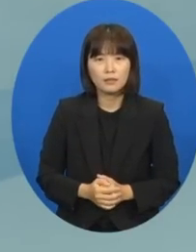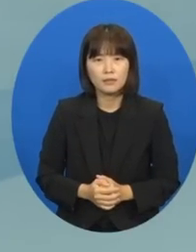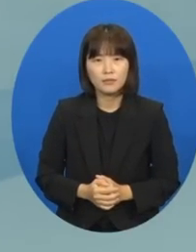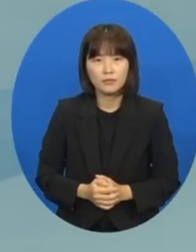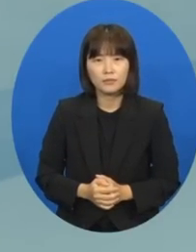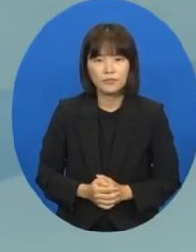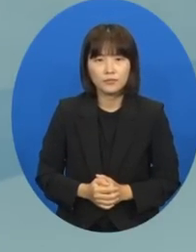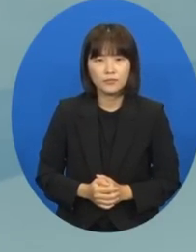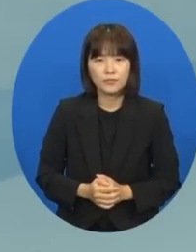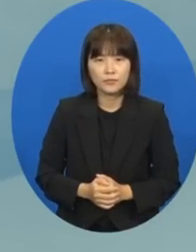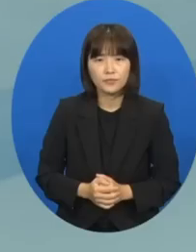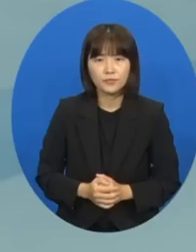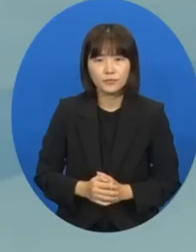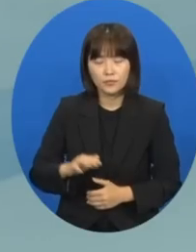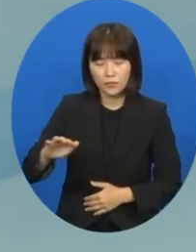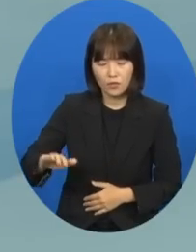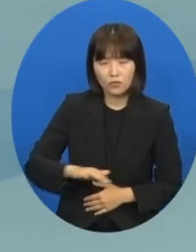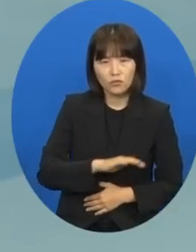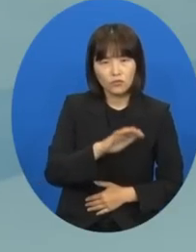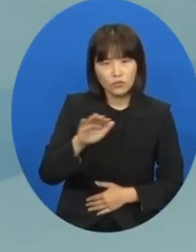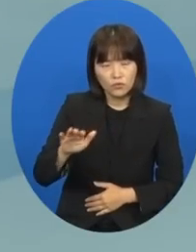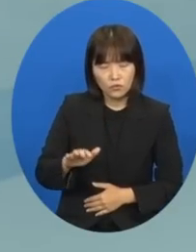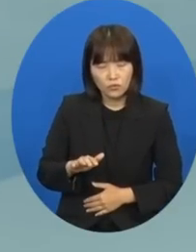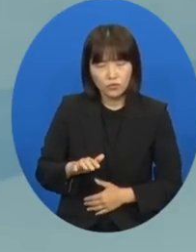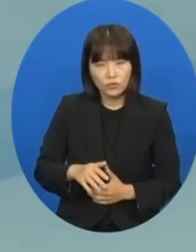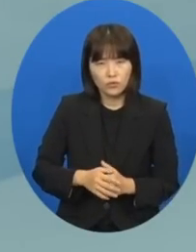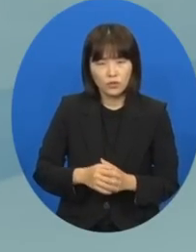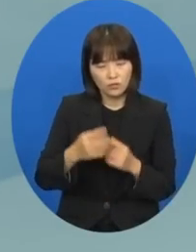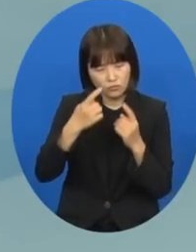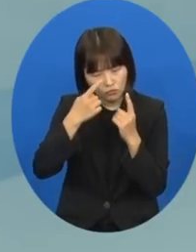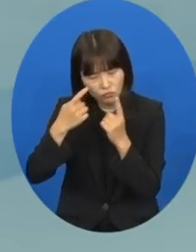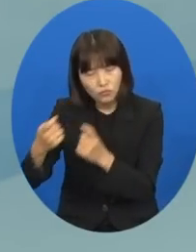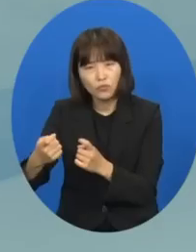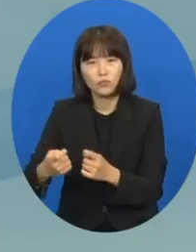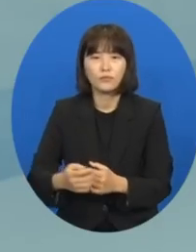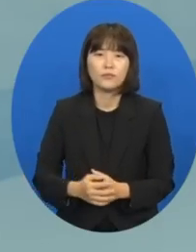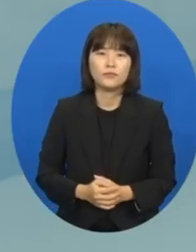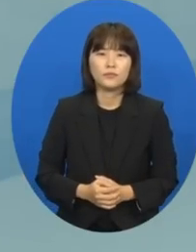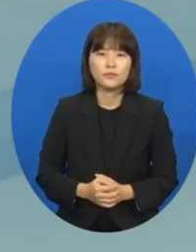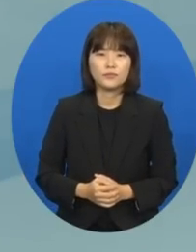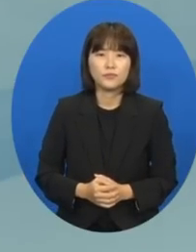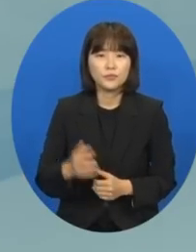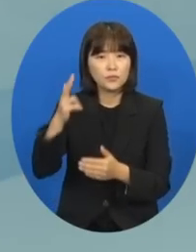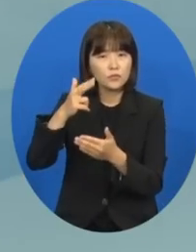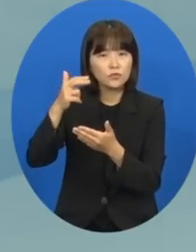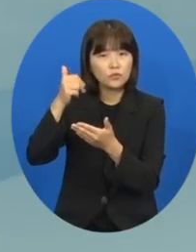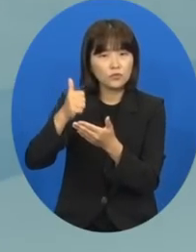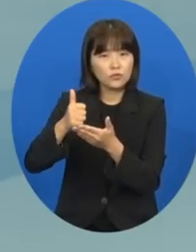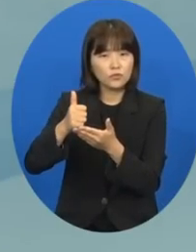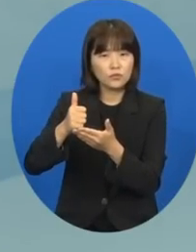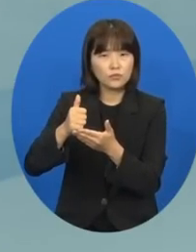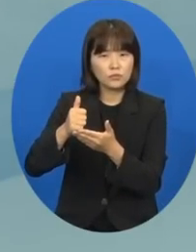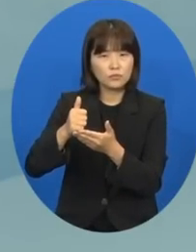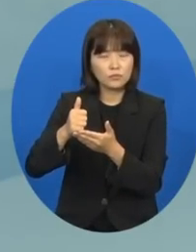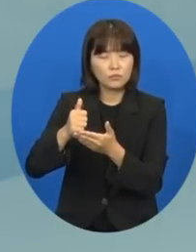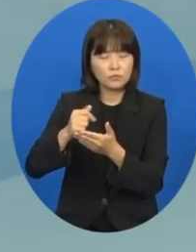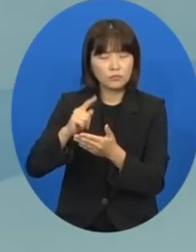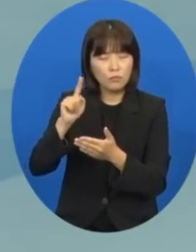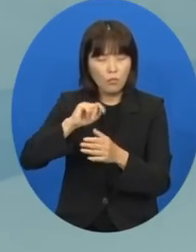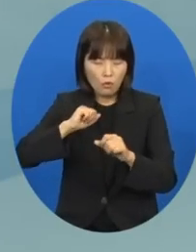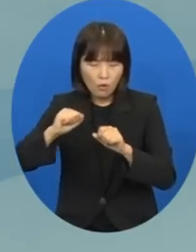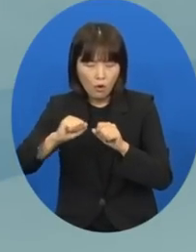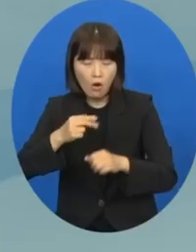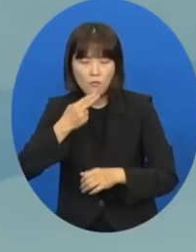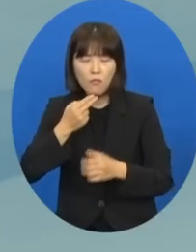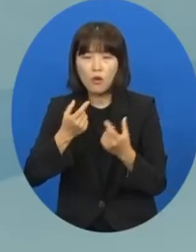이것이 우리가 처하기 쉬운, 아주 쉬운 유혹이에요. 주님이 아무 일도 하지 않는 것처럼 느껴지기